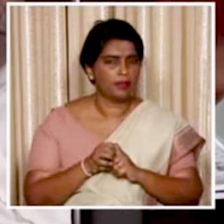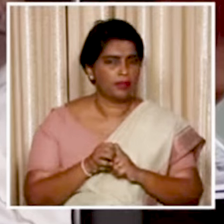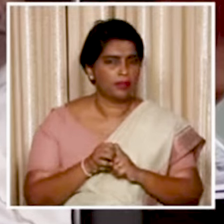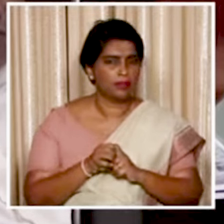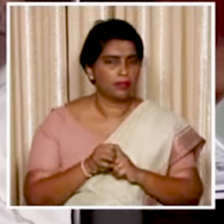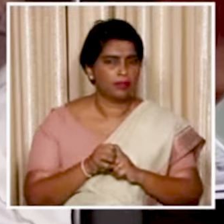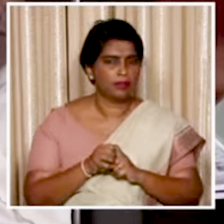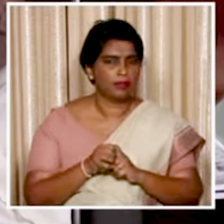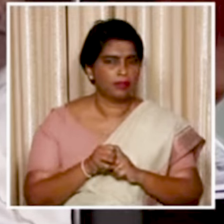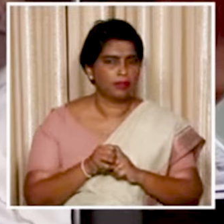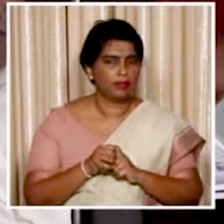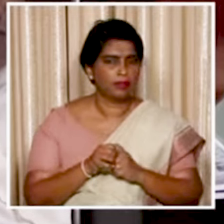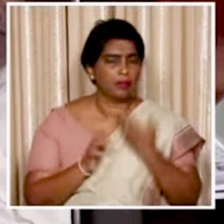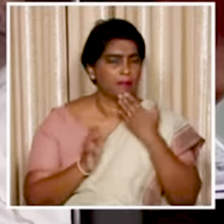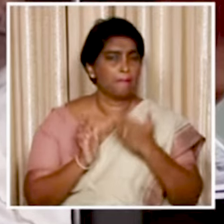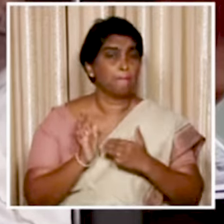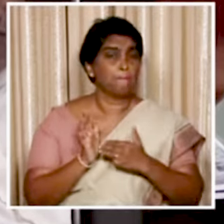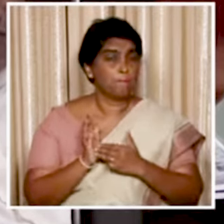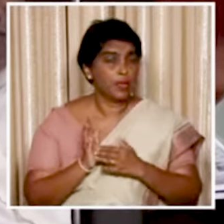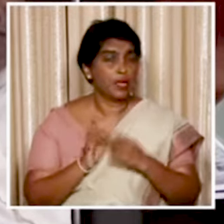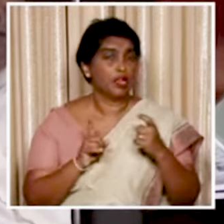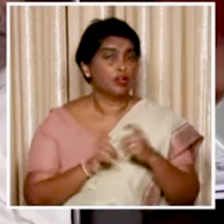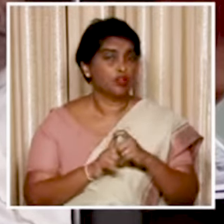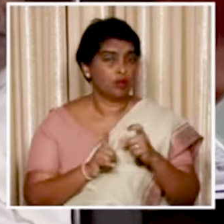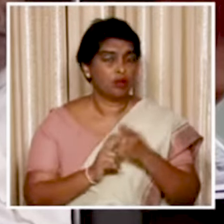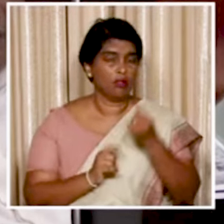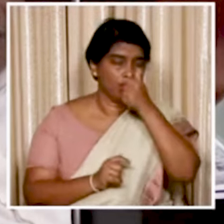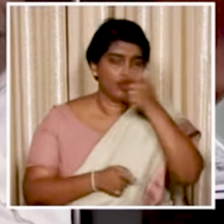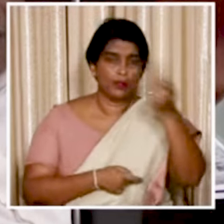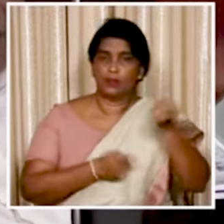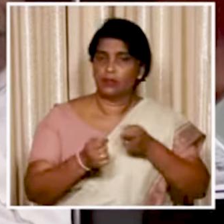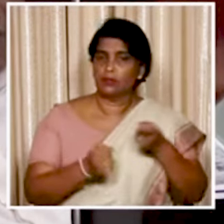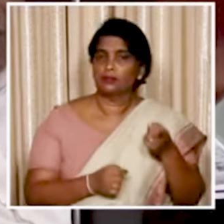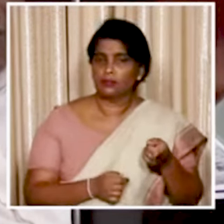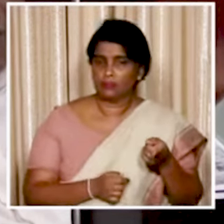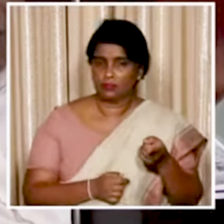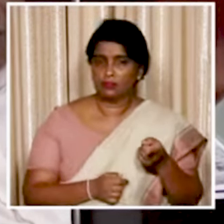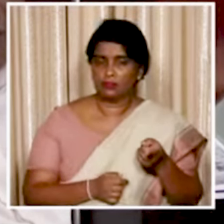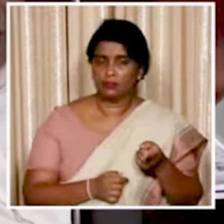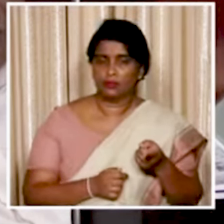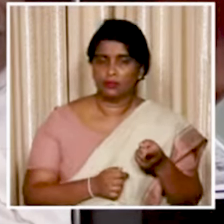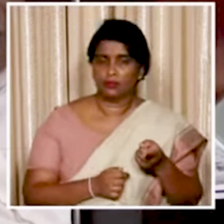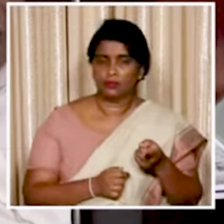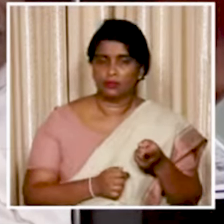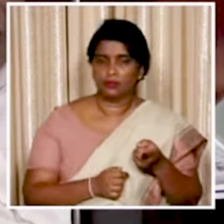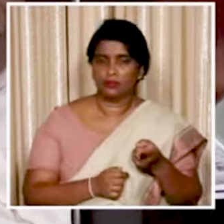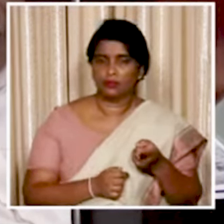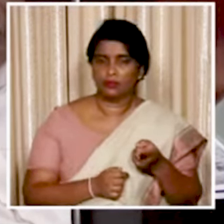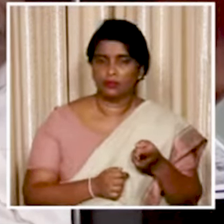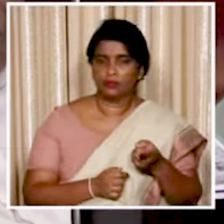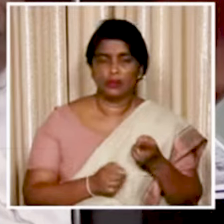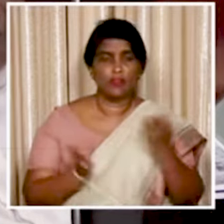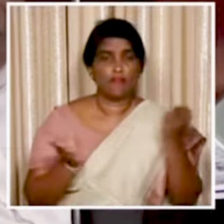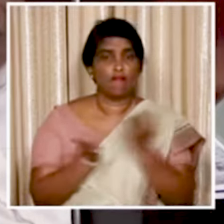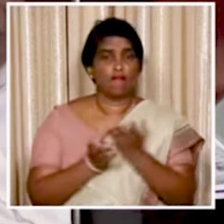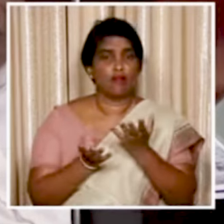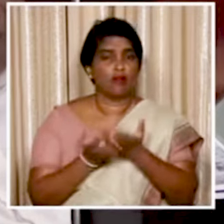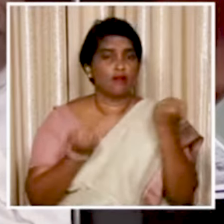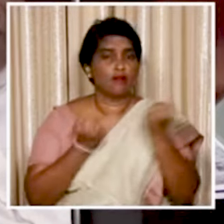ටෙක් මිලියන් ගණන් ඩොලර්ස් එළියට අදිනවා වෑන් වල බඩු ෆයිල්ස් දාගෙන